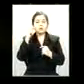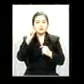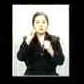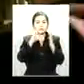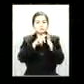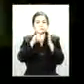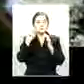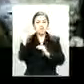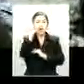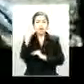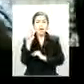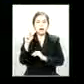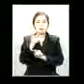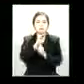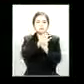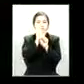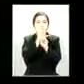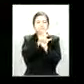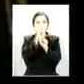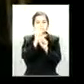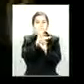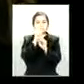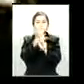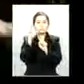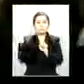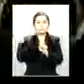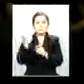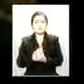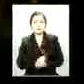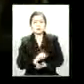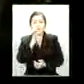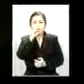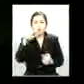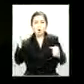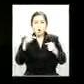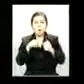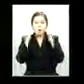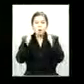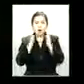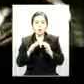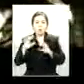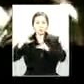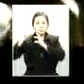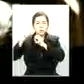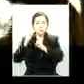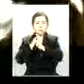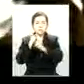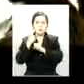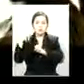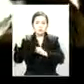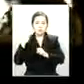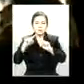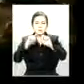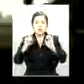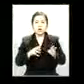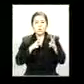ที่เป็นโจรอาศัยผ้าเหลืองปลอมเป็นพระเพื่อหนีภัยแม้ภาพยนตร์เรื่องนี้จะมีการใช้ระบบเรตติ้งเมื่อเข้าฉายแต่การนำเ